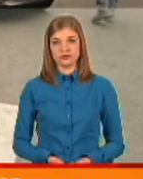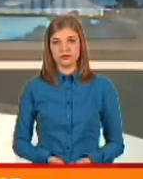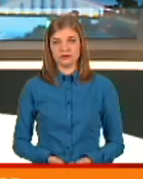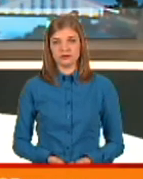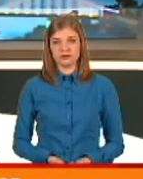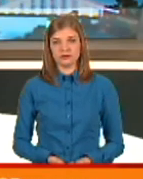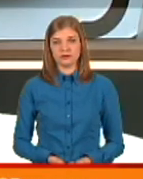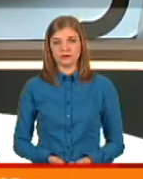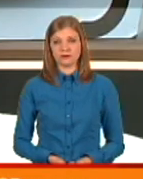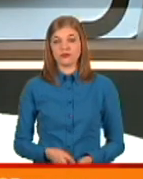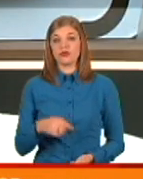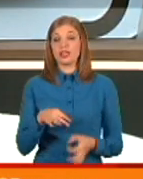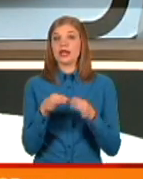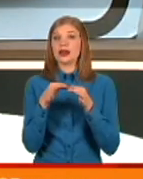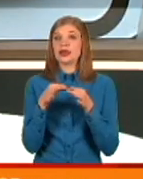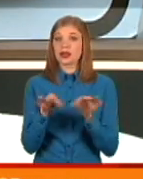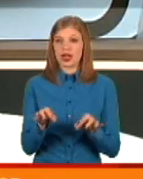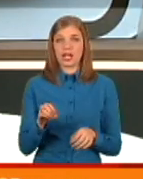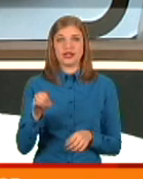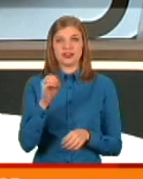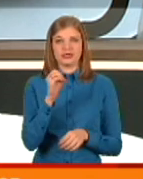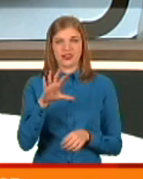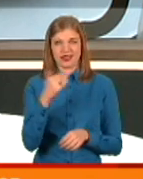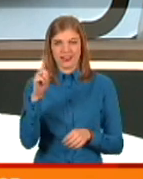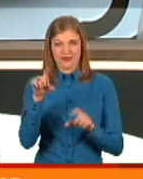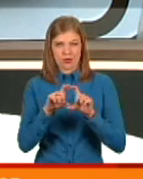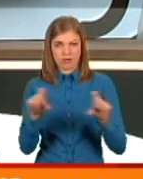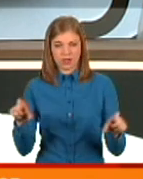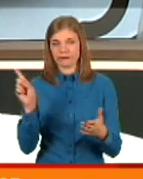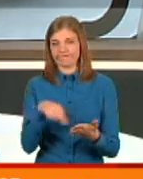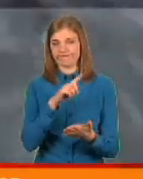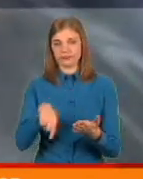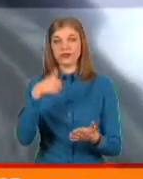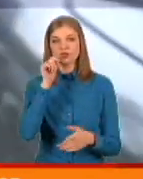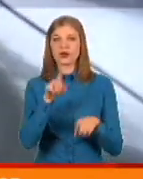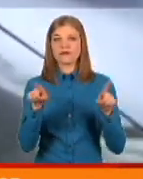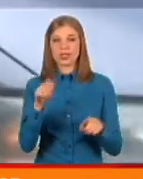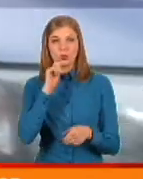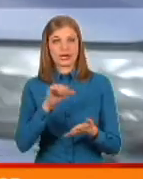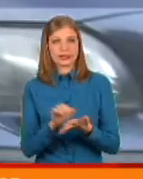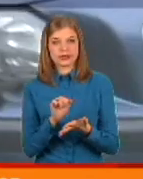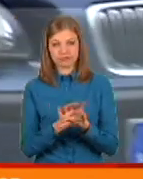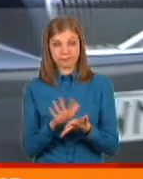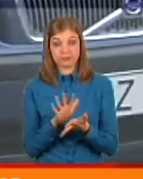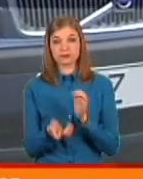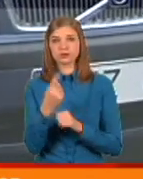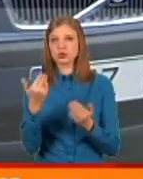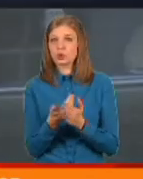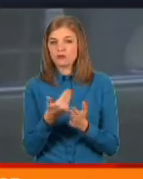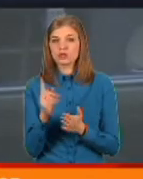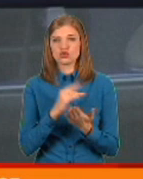СТБ. Легалізація євроблях скасовується. Вчора в деяких українських ЗМІ з'явилася новина,